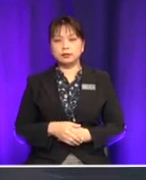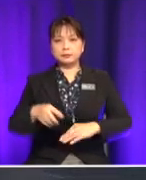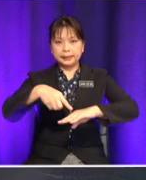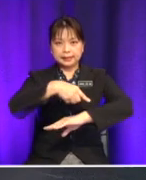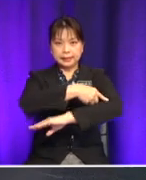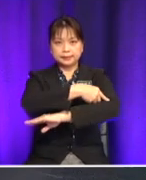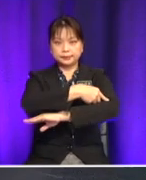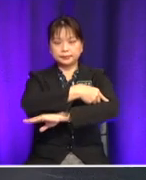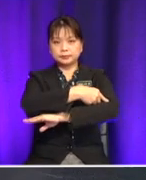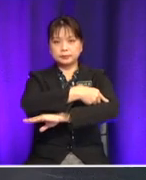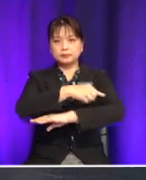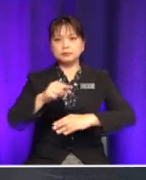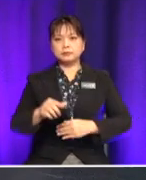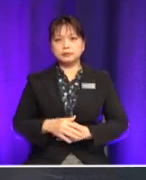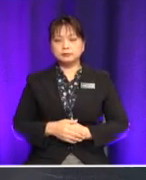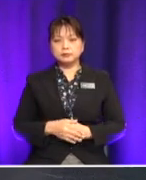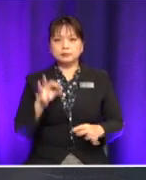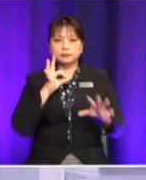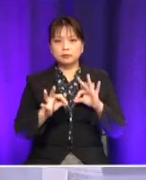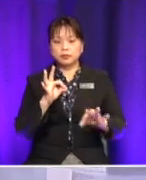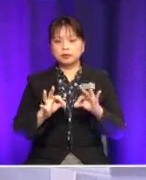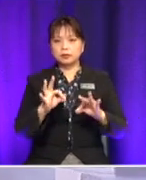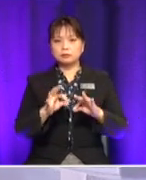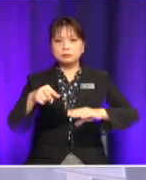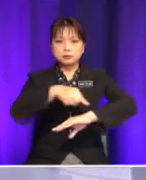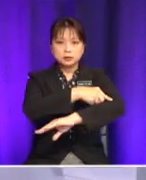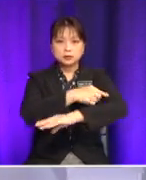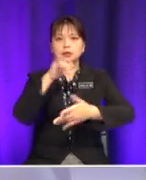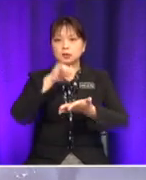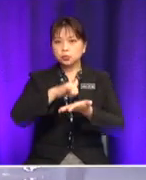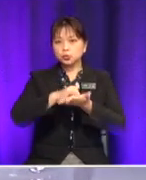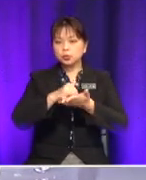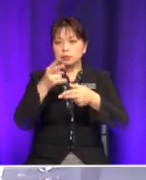tapi kalau lah panjang tuh ini